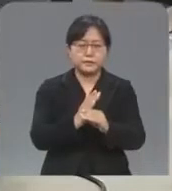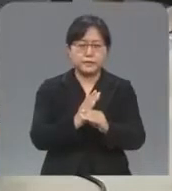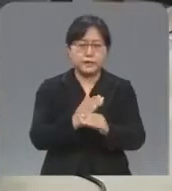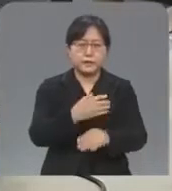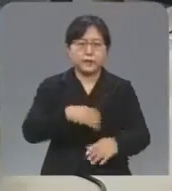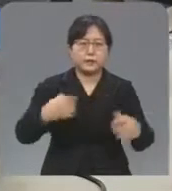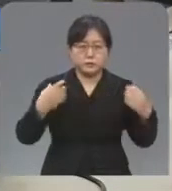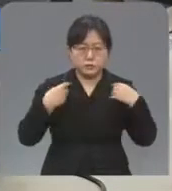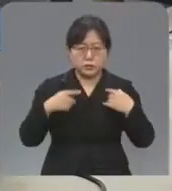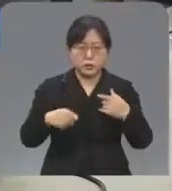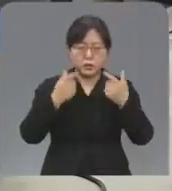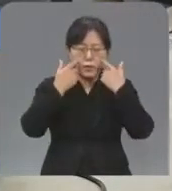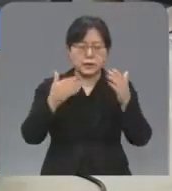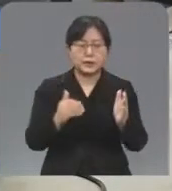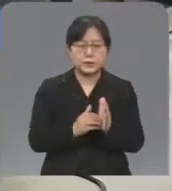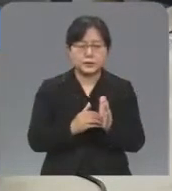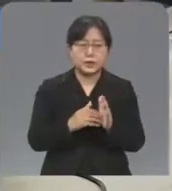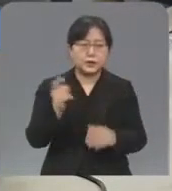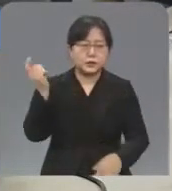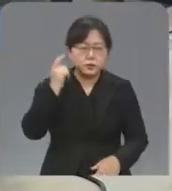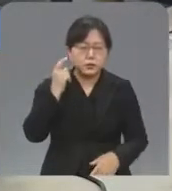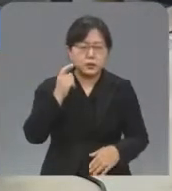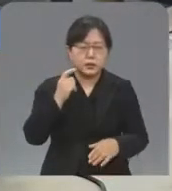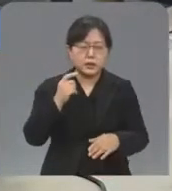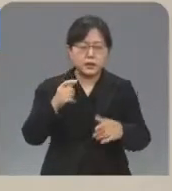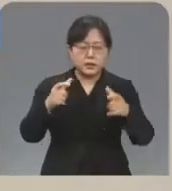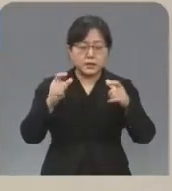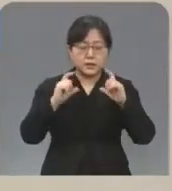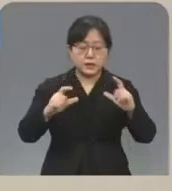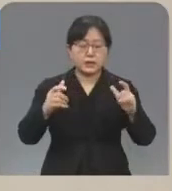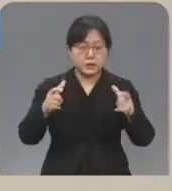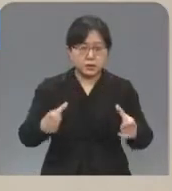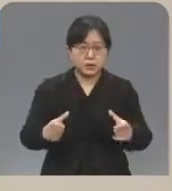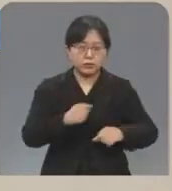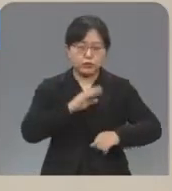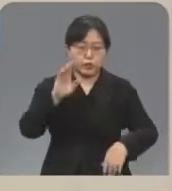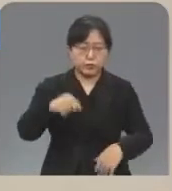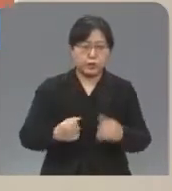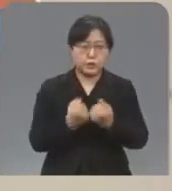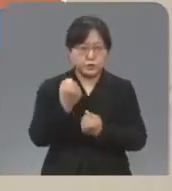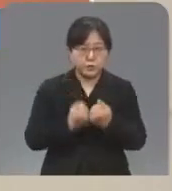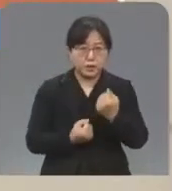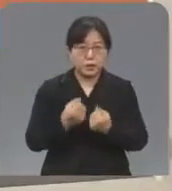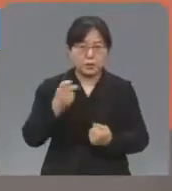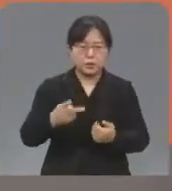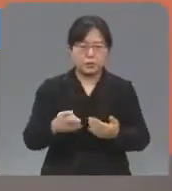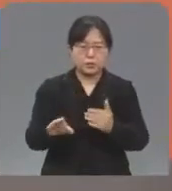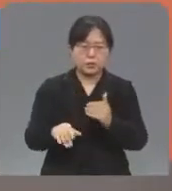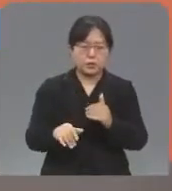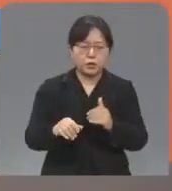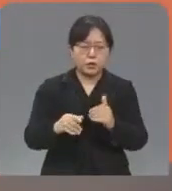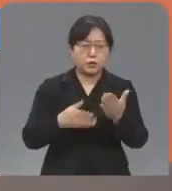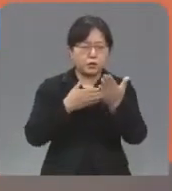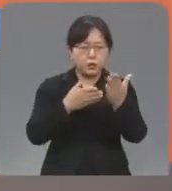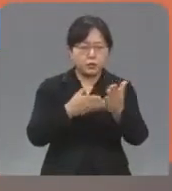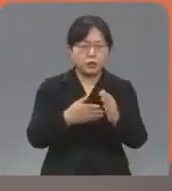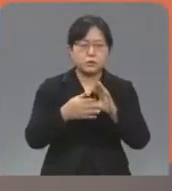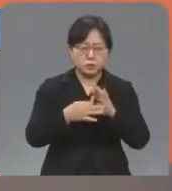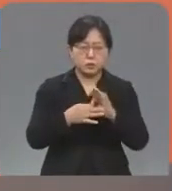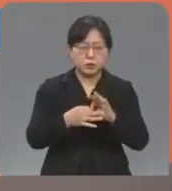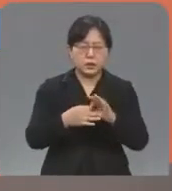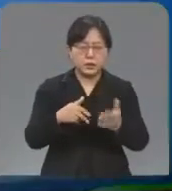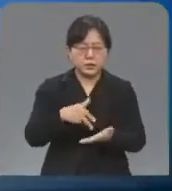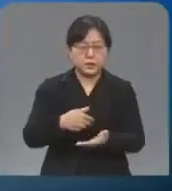구도 그런 건들을 확인했으며 소음 대책 지역 의견 수렴을 위한 국방부의 대면 설명회나 의견 수렴 통로를 통해 우리 그 의견을